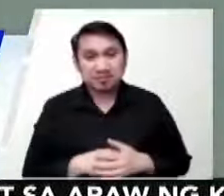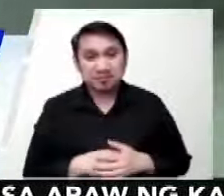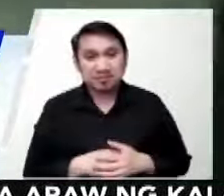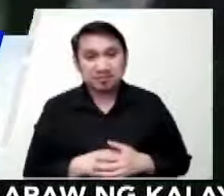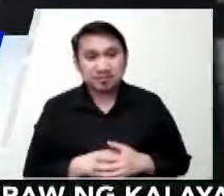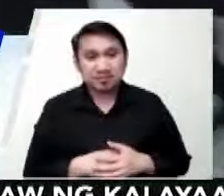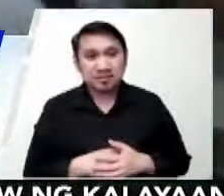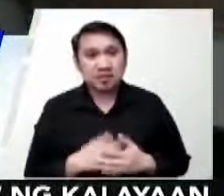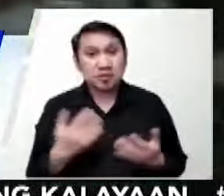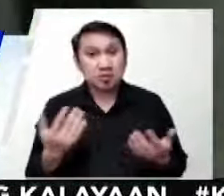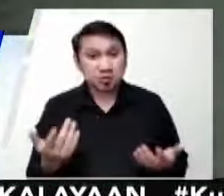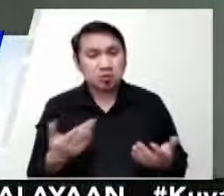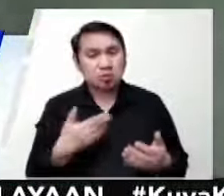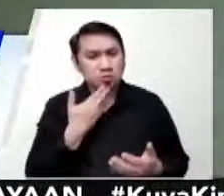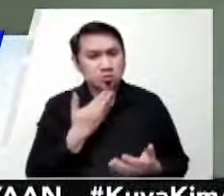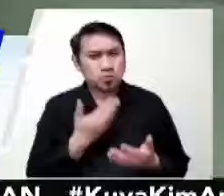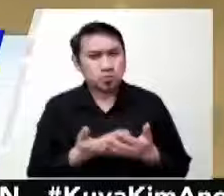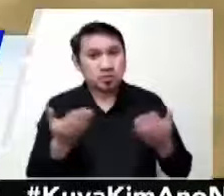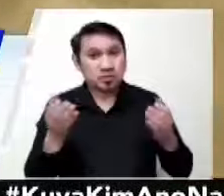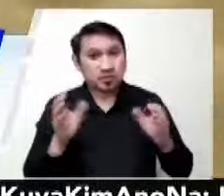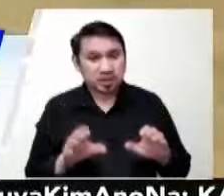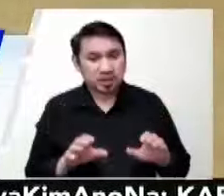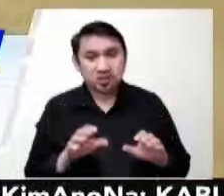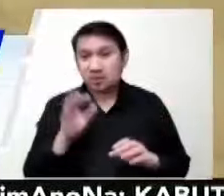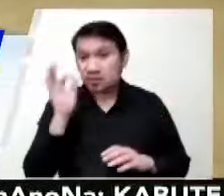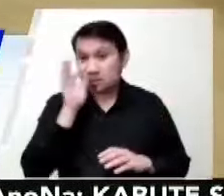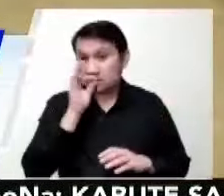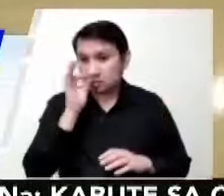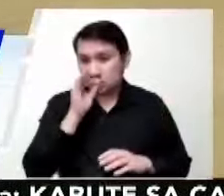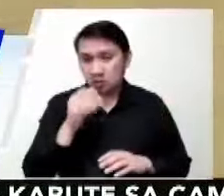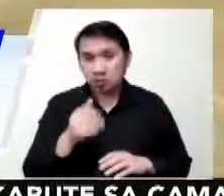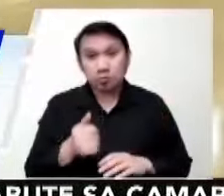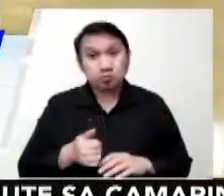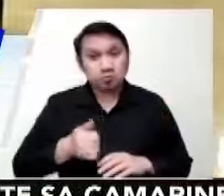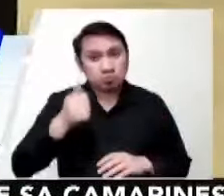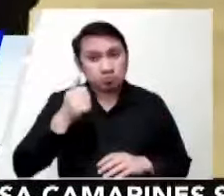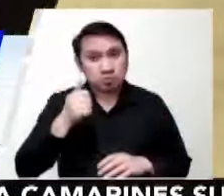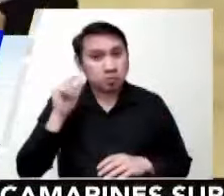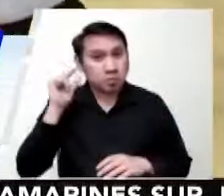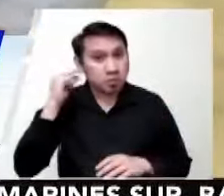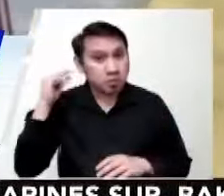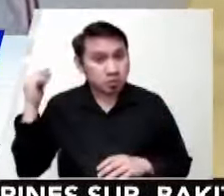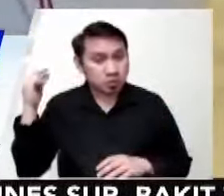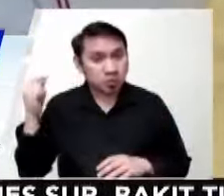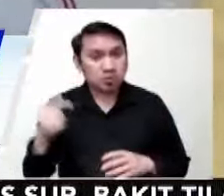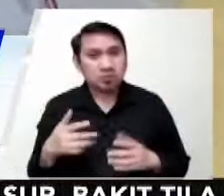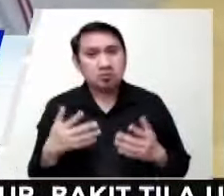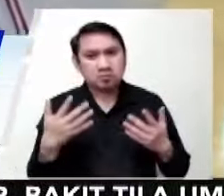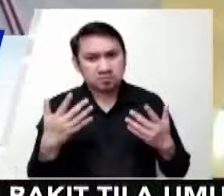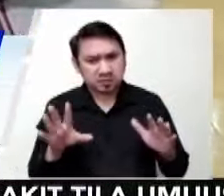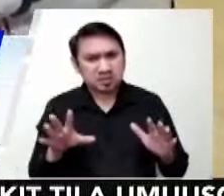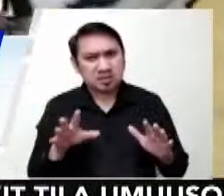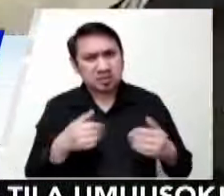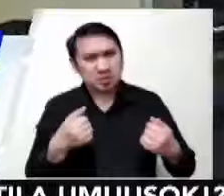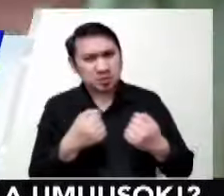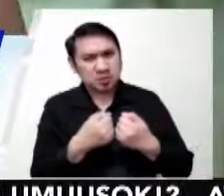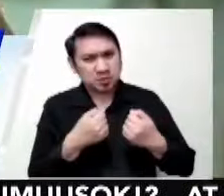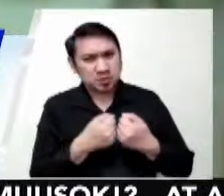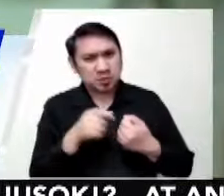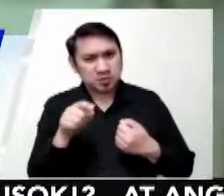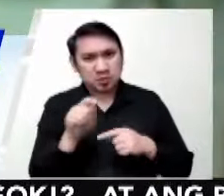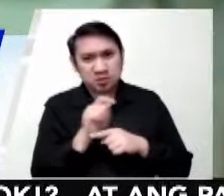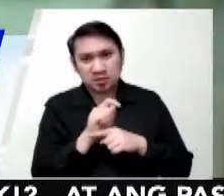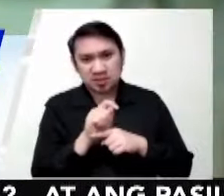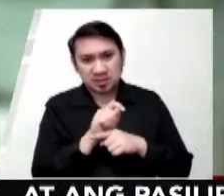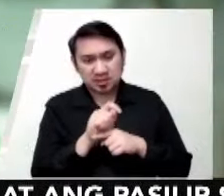ng Pilipinas na makagold dahil marami sa makakalaban ng ating mga boksingero ay nakalaban o nakasama na nila sa mga training camp.